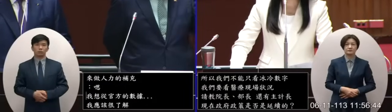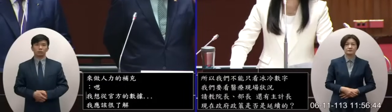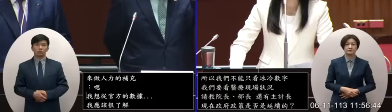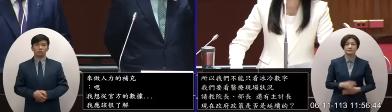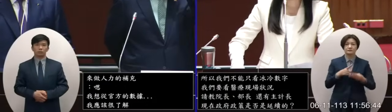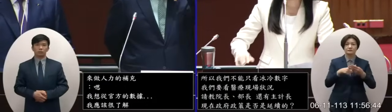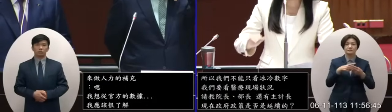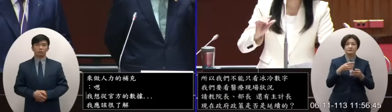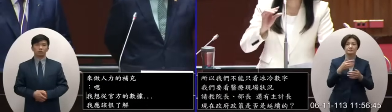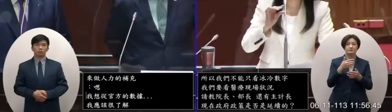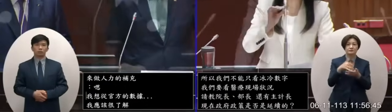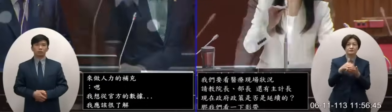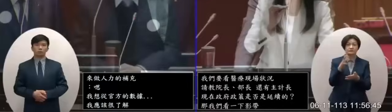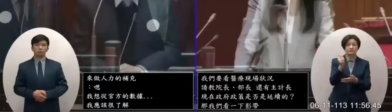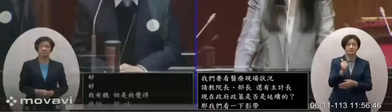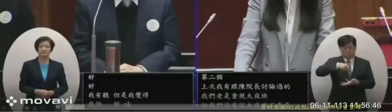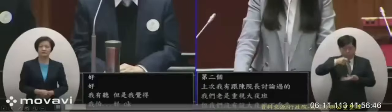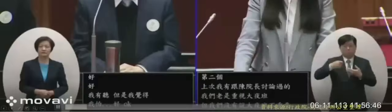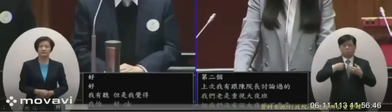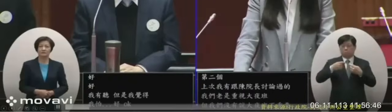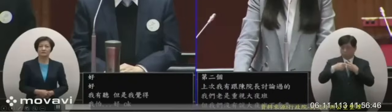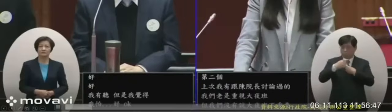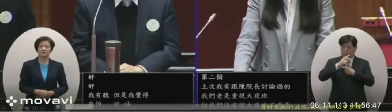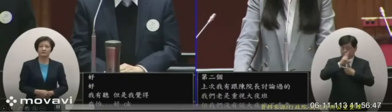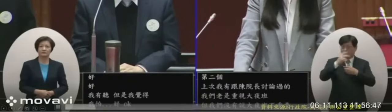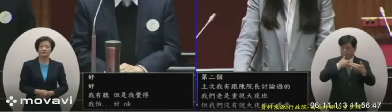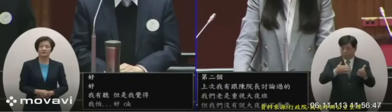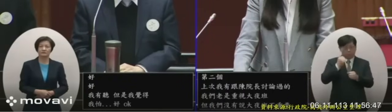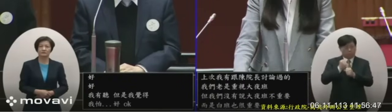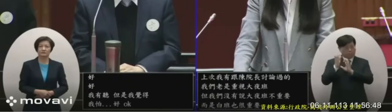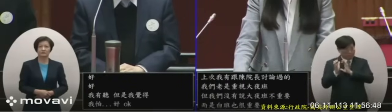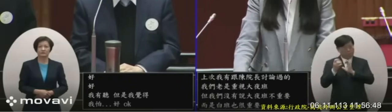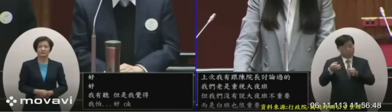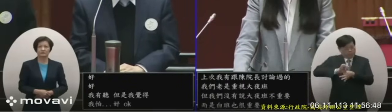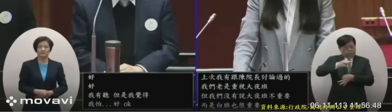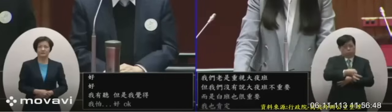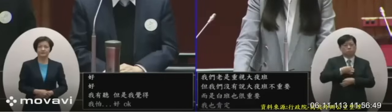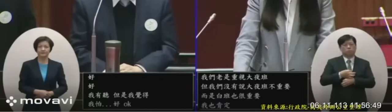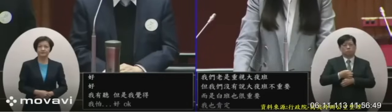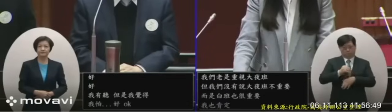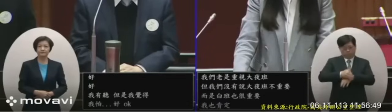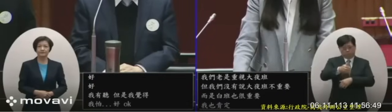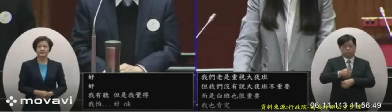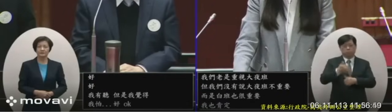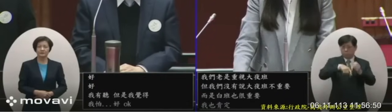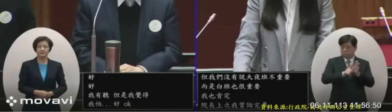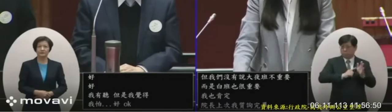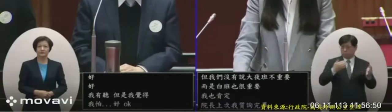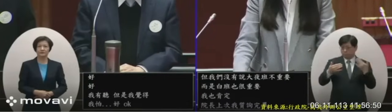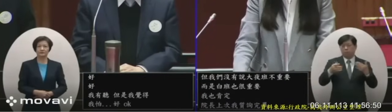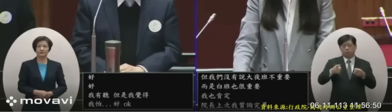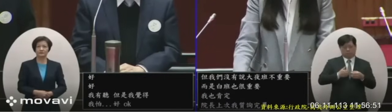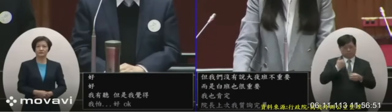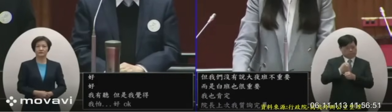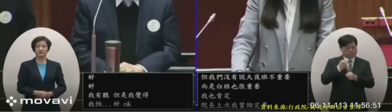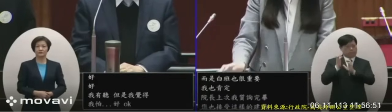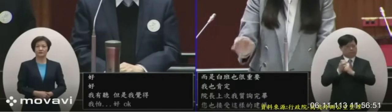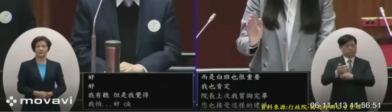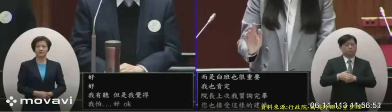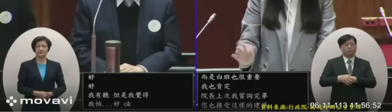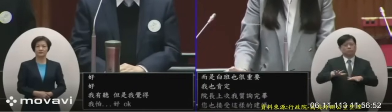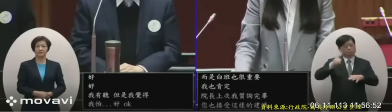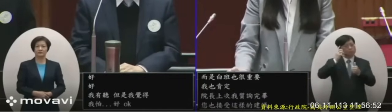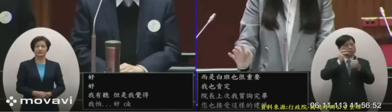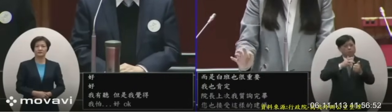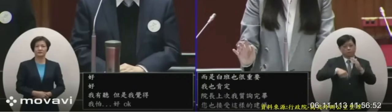主计长，去年十一月你有说你们研究我们白天班的工作繁重加急，所以呢很棒，这代表你也知道他们工作繁重。那